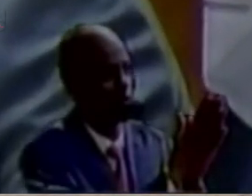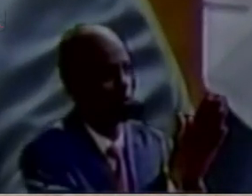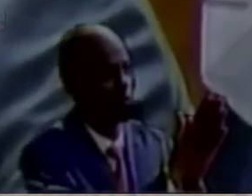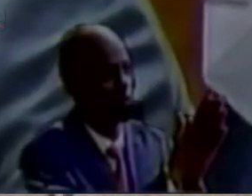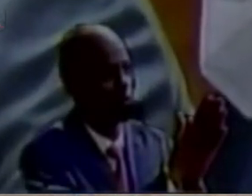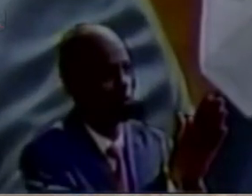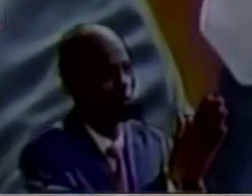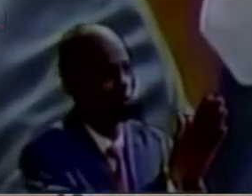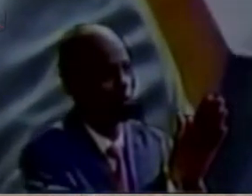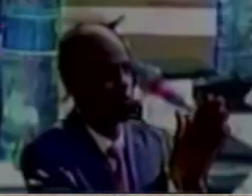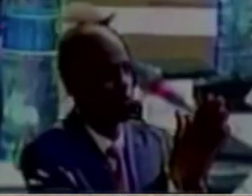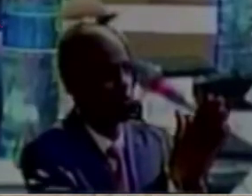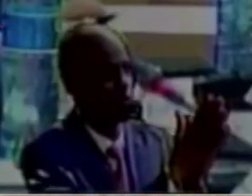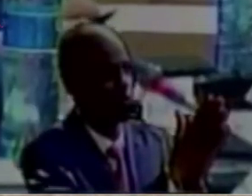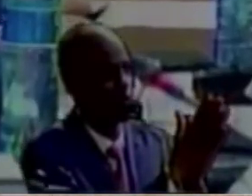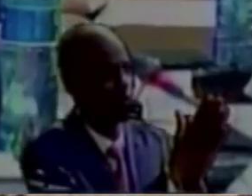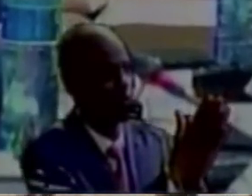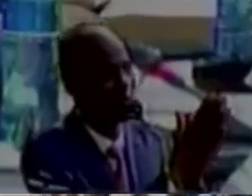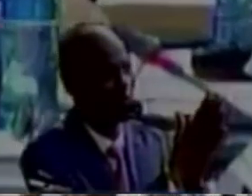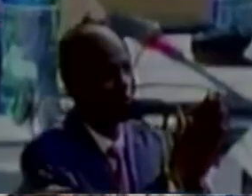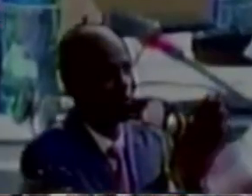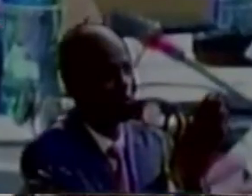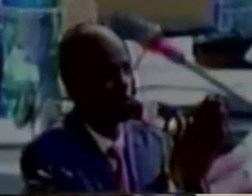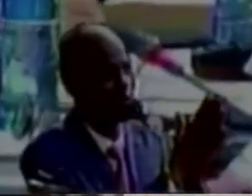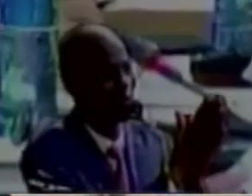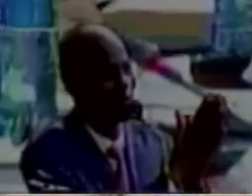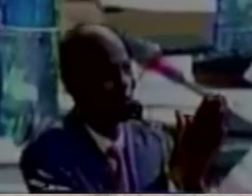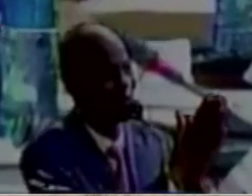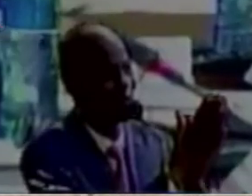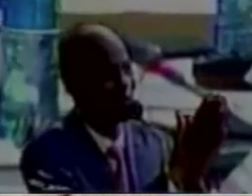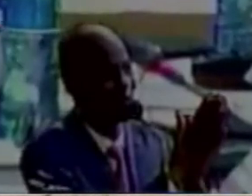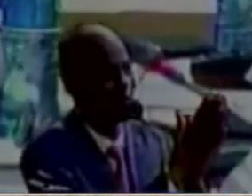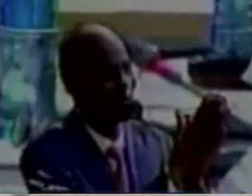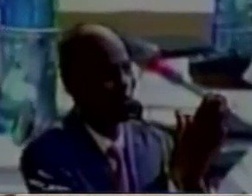de cette partie de notre pays. On peut juste souligner